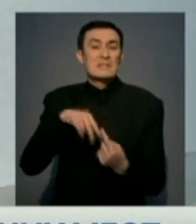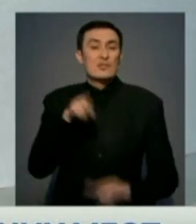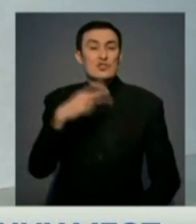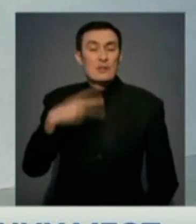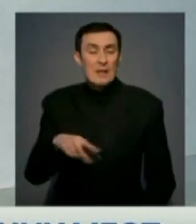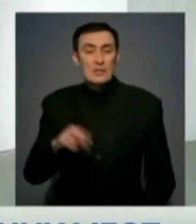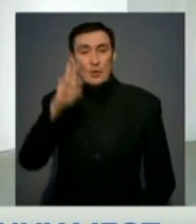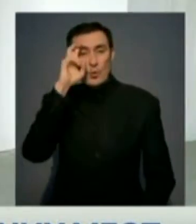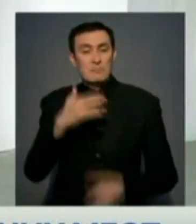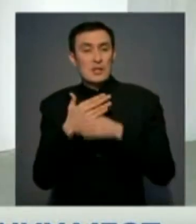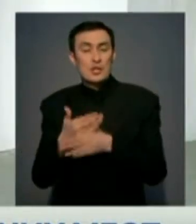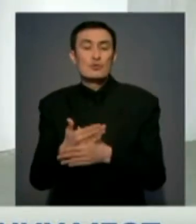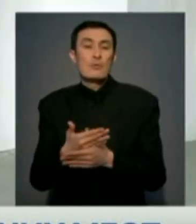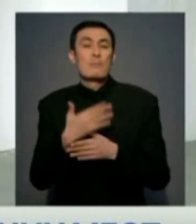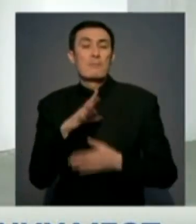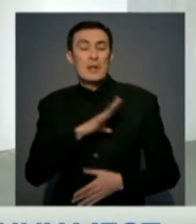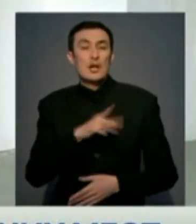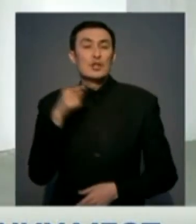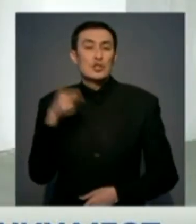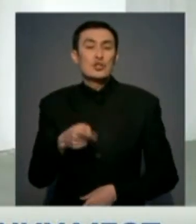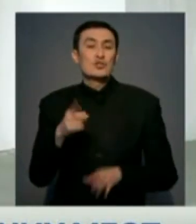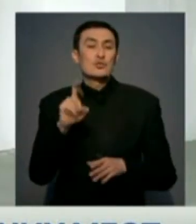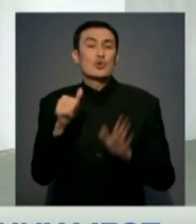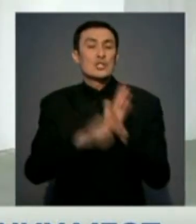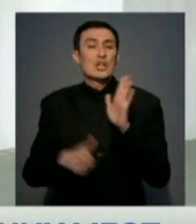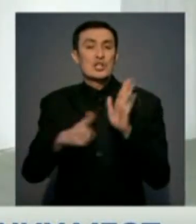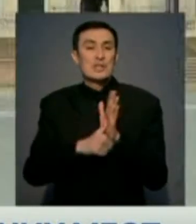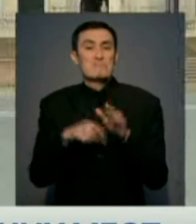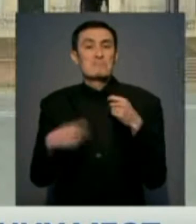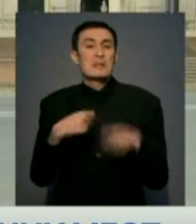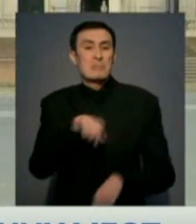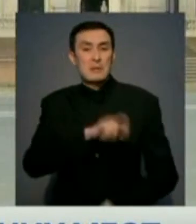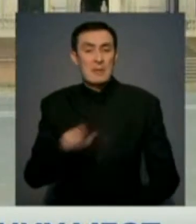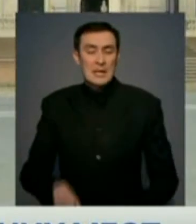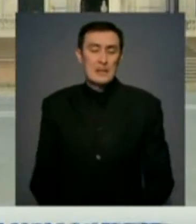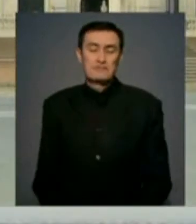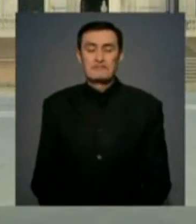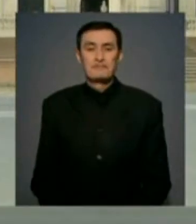2020» господдержку получили 1166 предпринимателей.